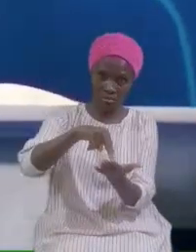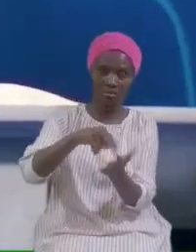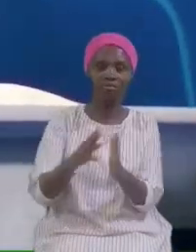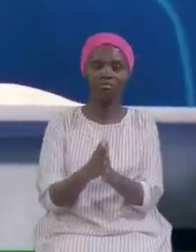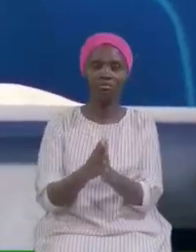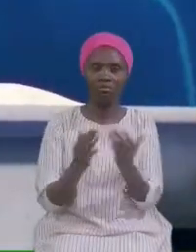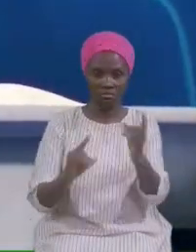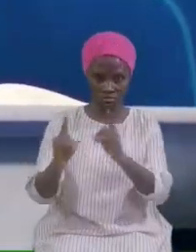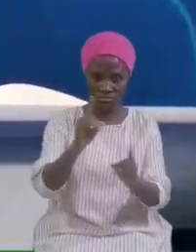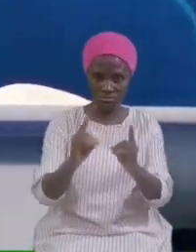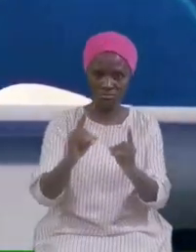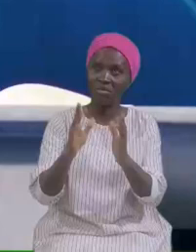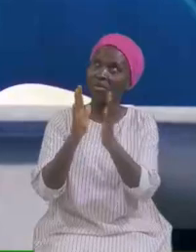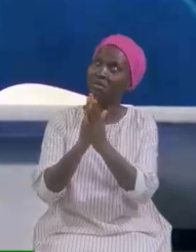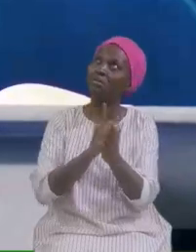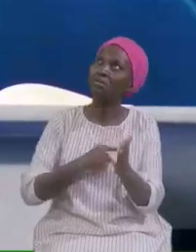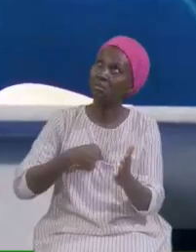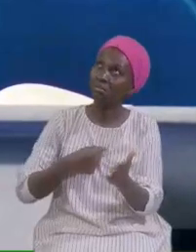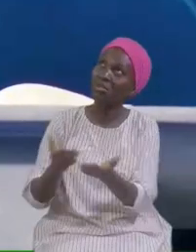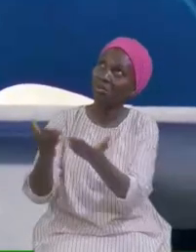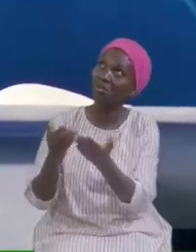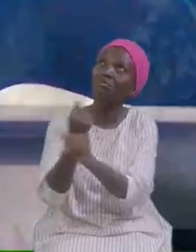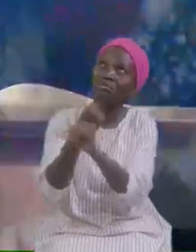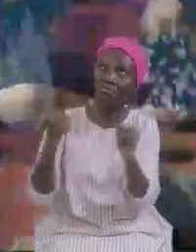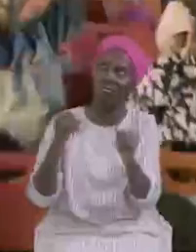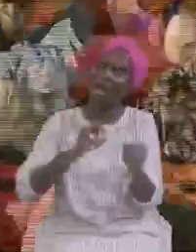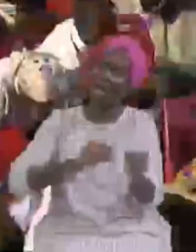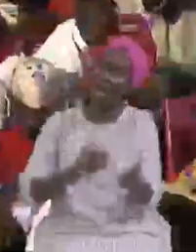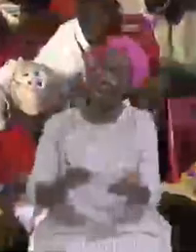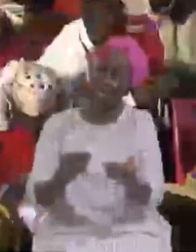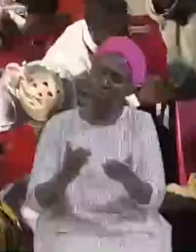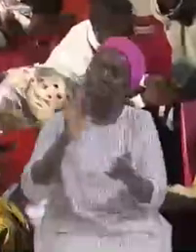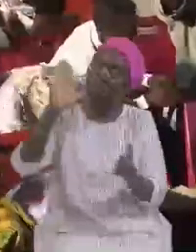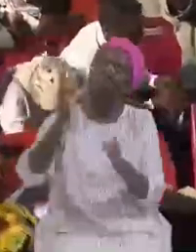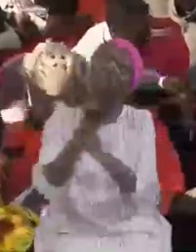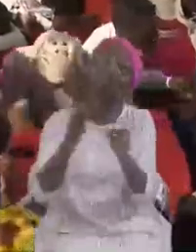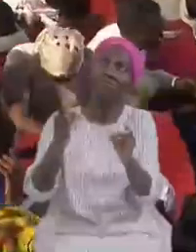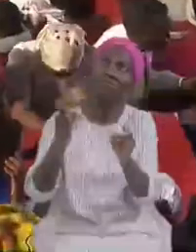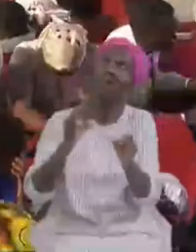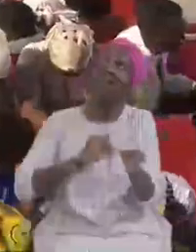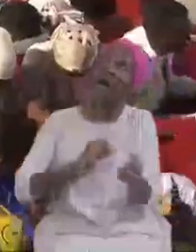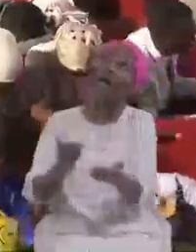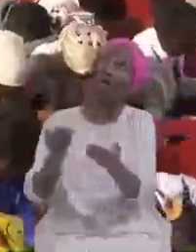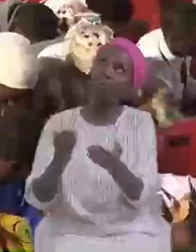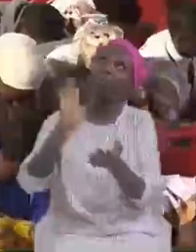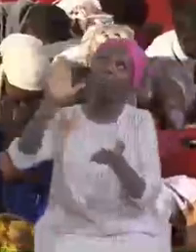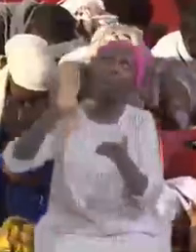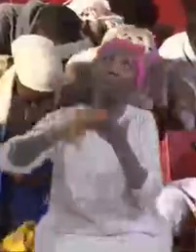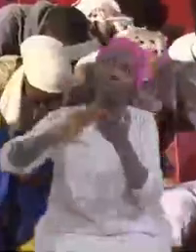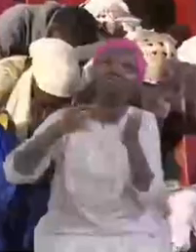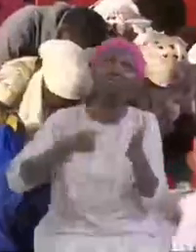Et dis, Seigneur, je veux ton salut. Je veux ta libération. Je veux ton pardon, Seigneur.